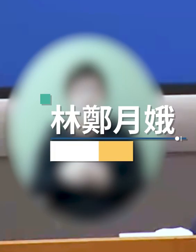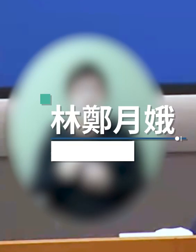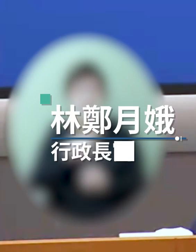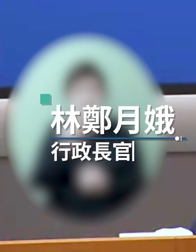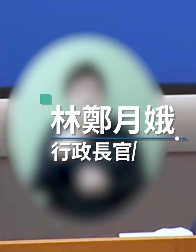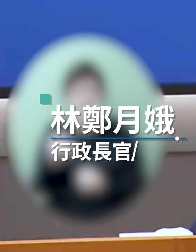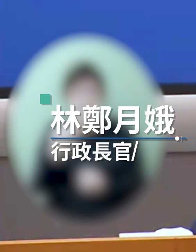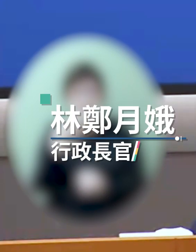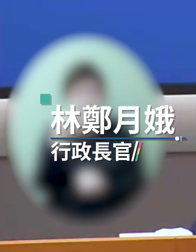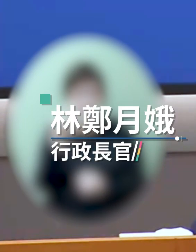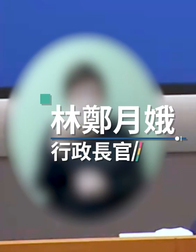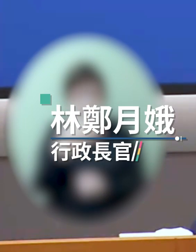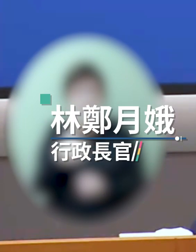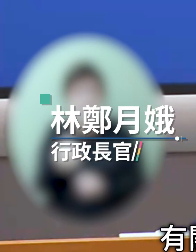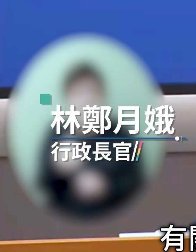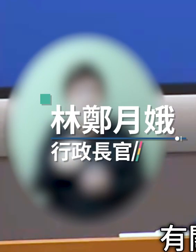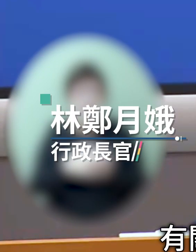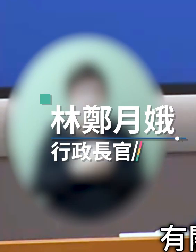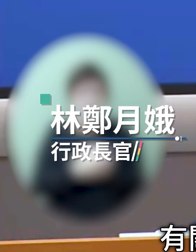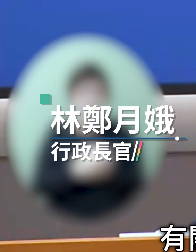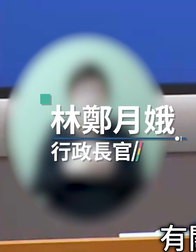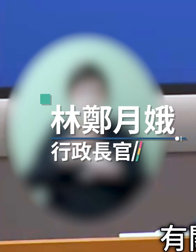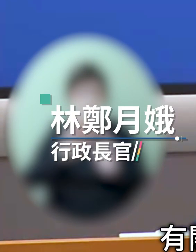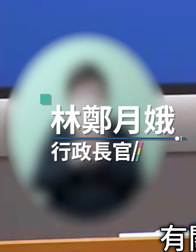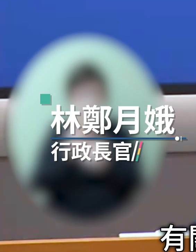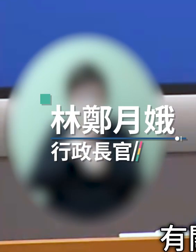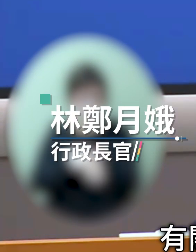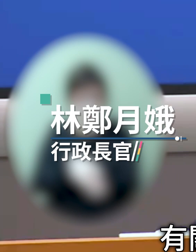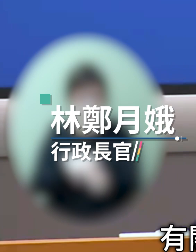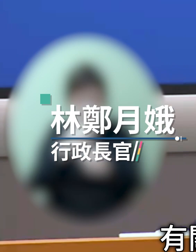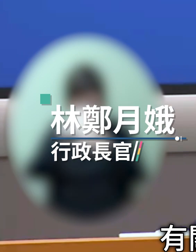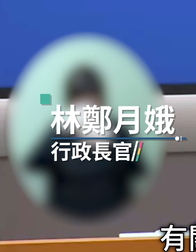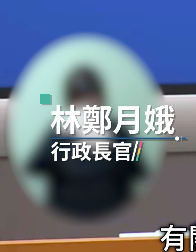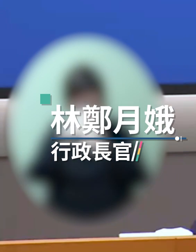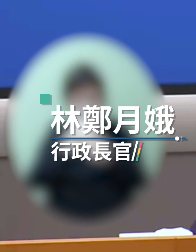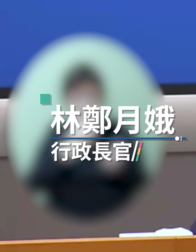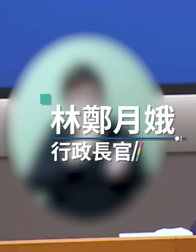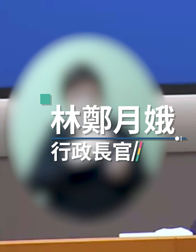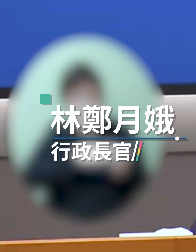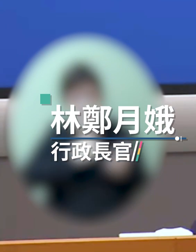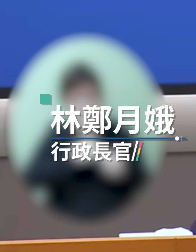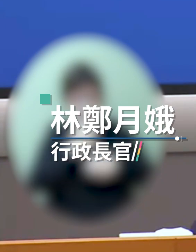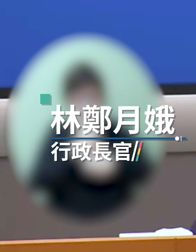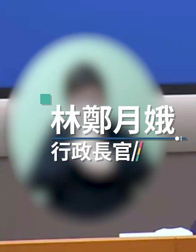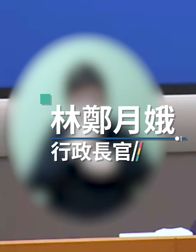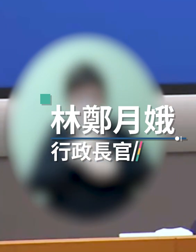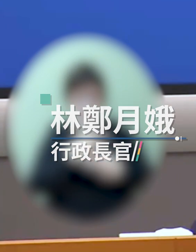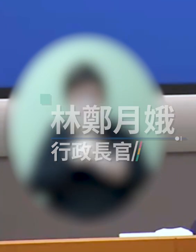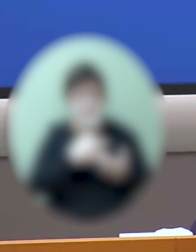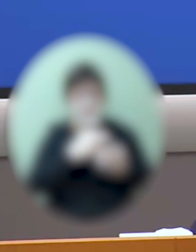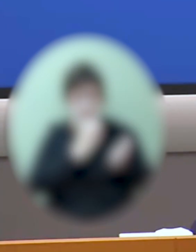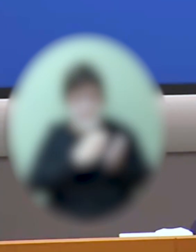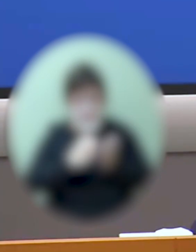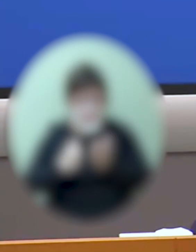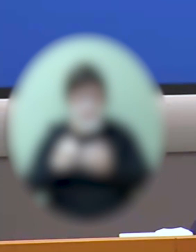关于全民强制检测有关的筹备工作和细化方案呢，是仍然在进行